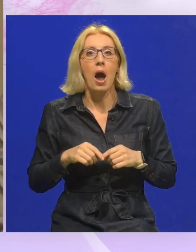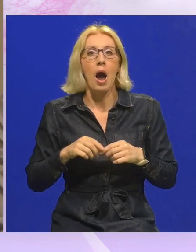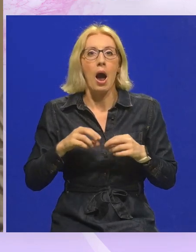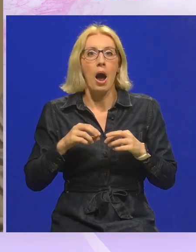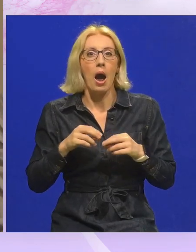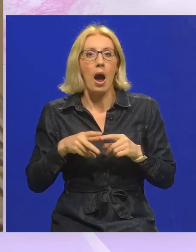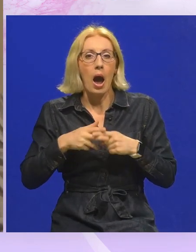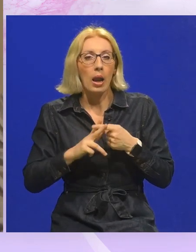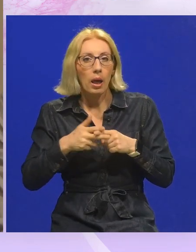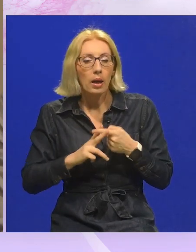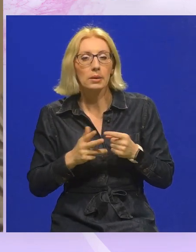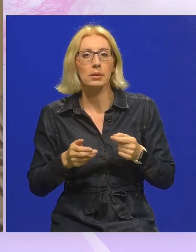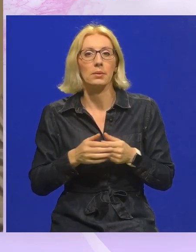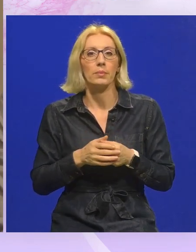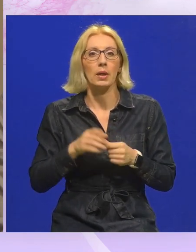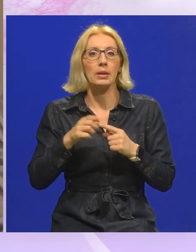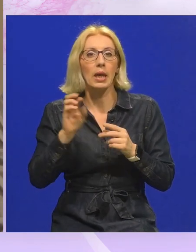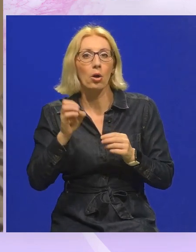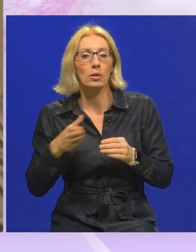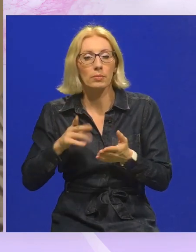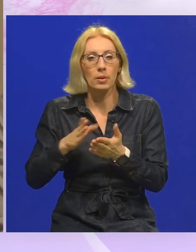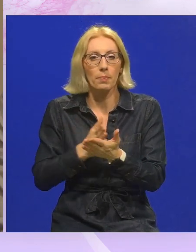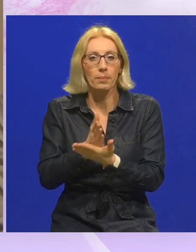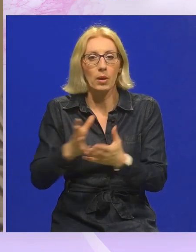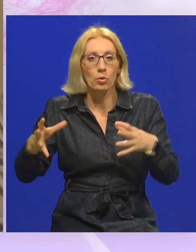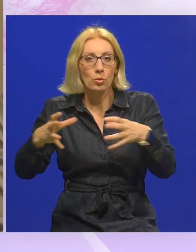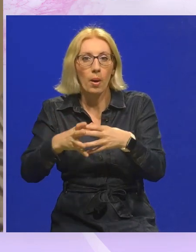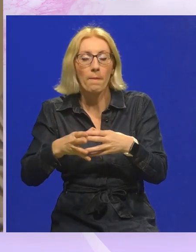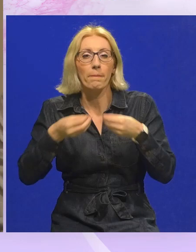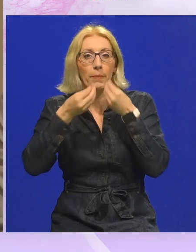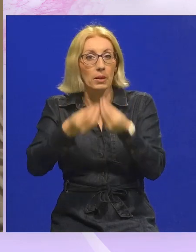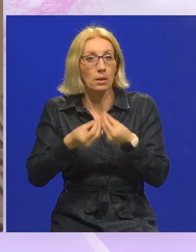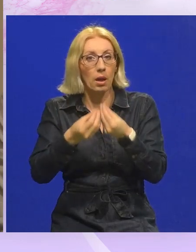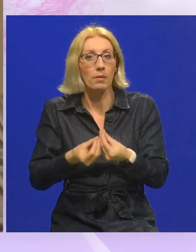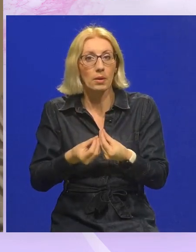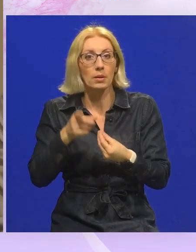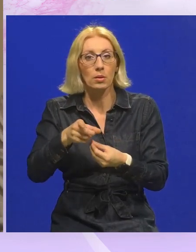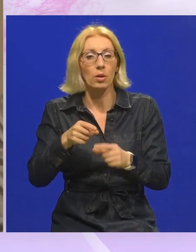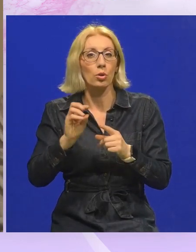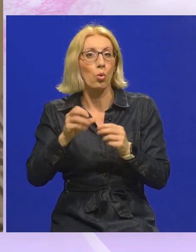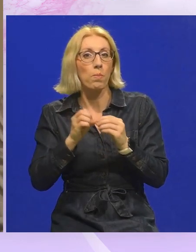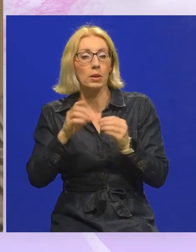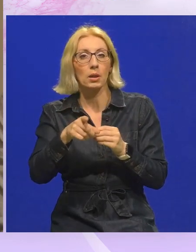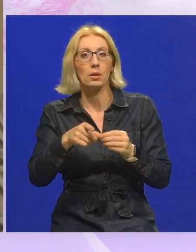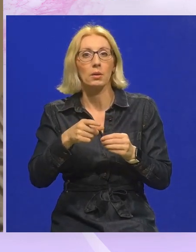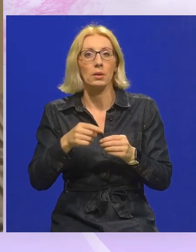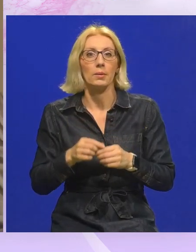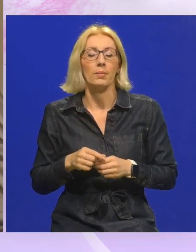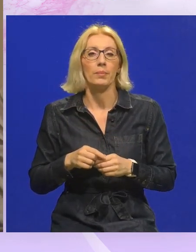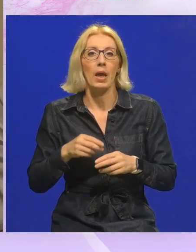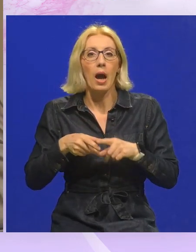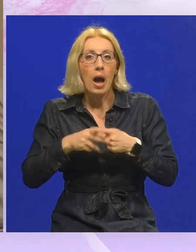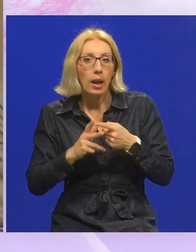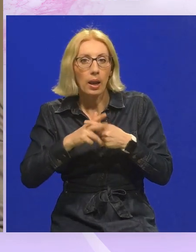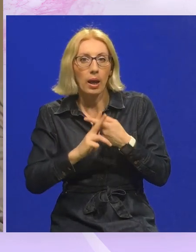ovoga teorijski. Prethodno taj teorijski dio, te smjernice u sklopu predavanja i s tom rubrikom što si predstavila kao alat uz pomoć koje